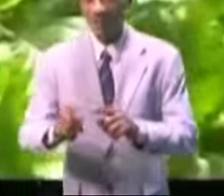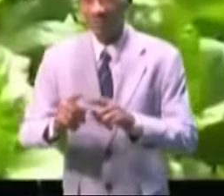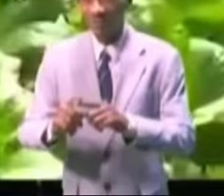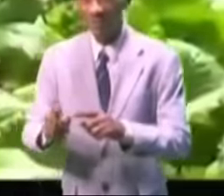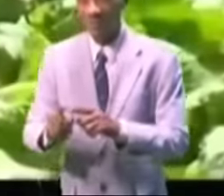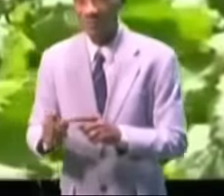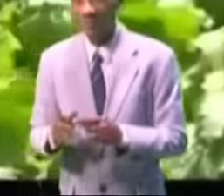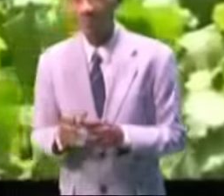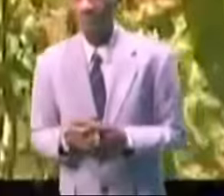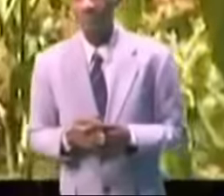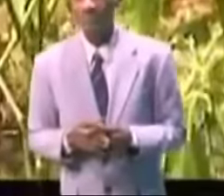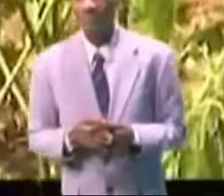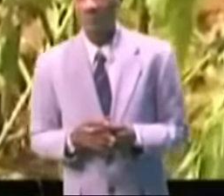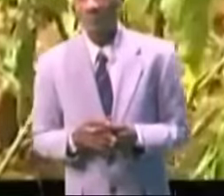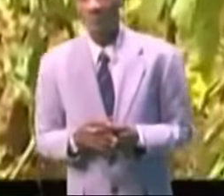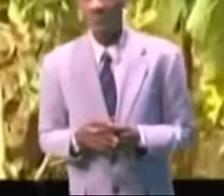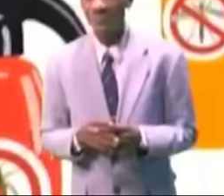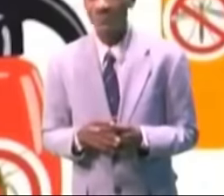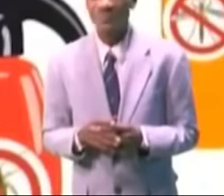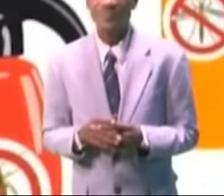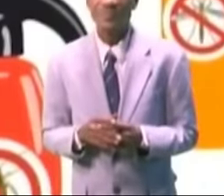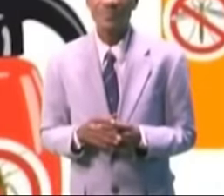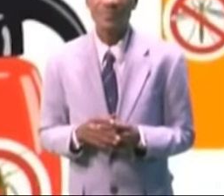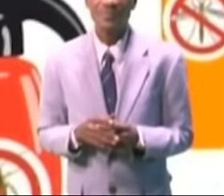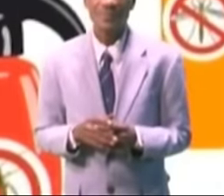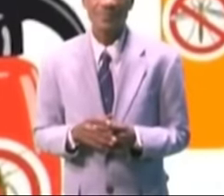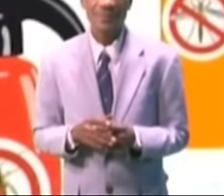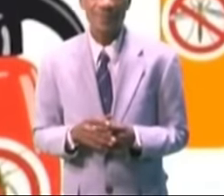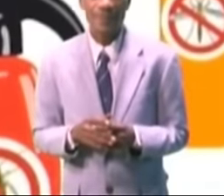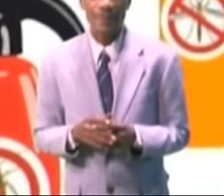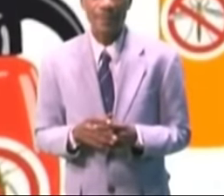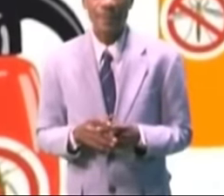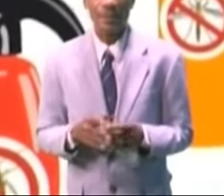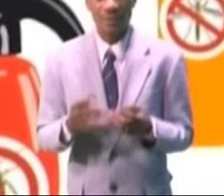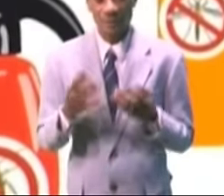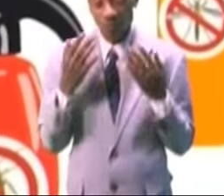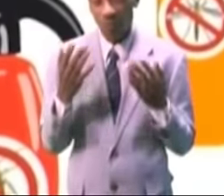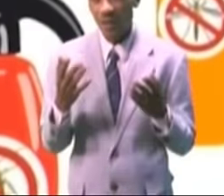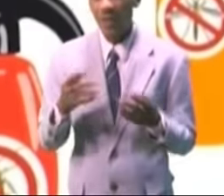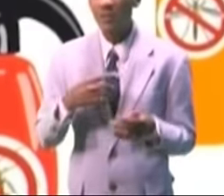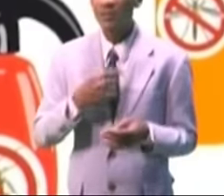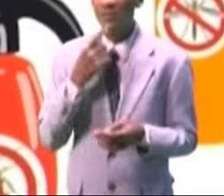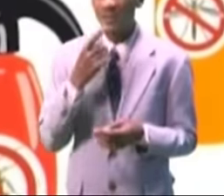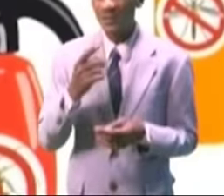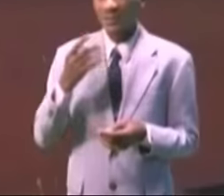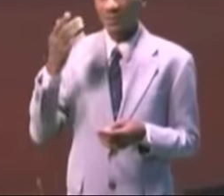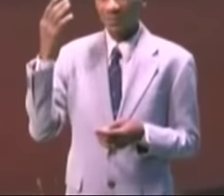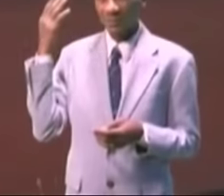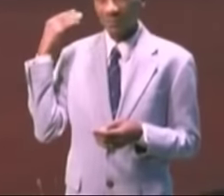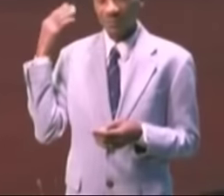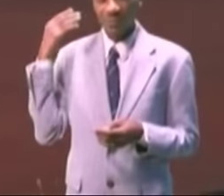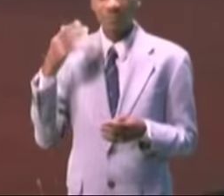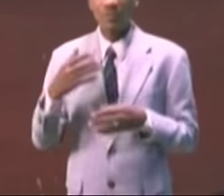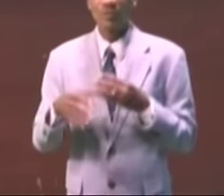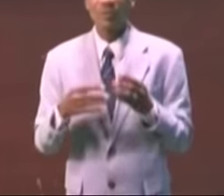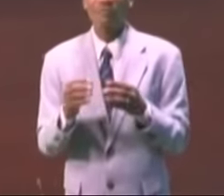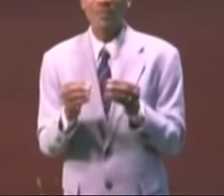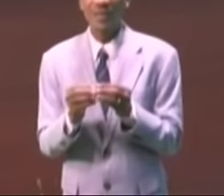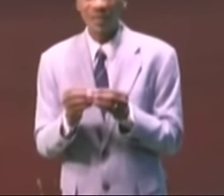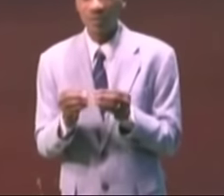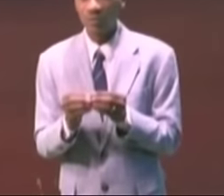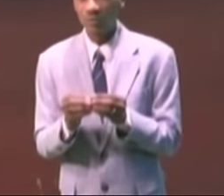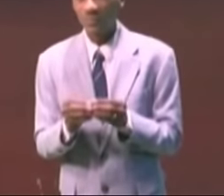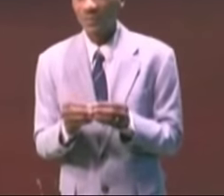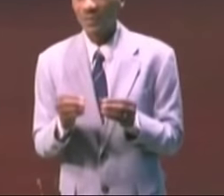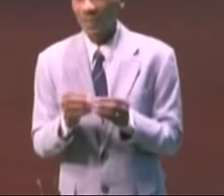légumes consommés au pays sont imprégnés des pesticides chimiques prohibés. Les agriculteurs et les maraîchers utilisent ces